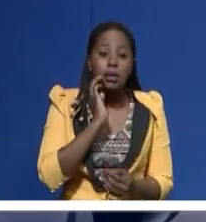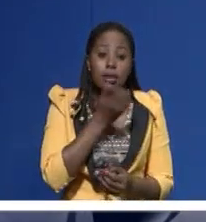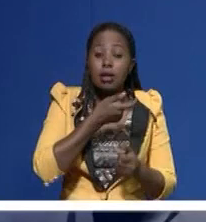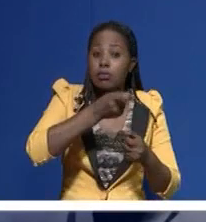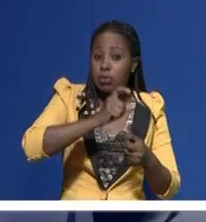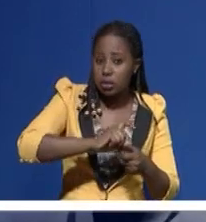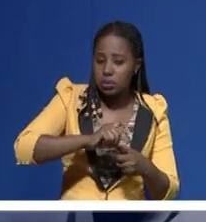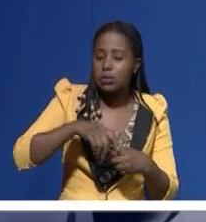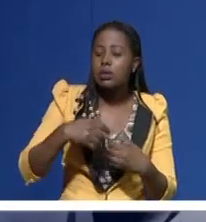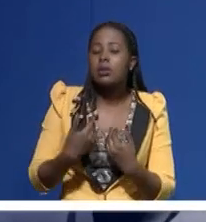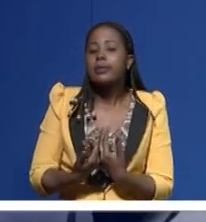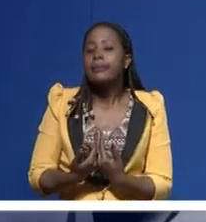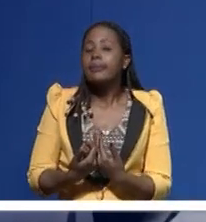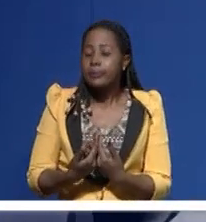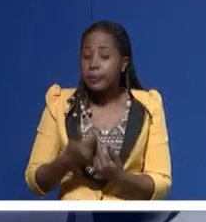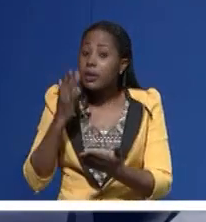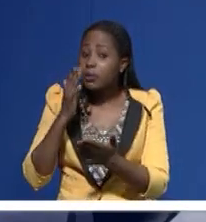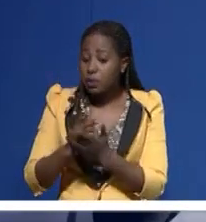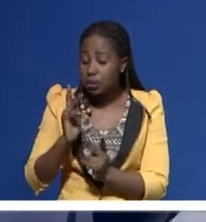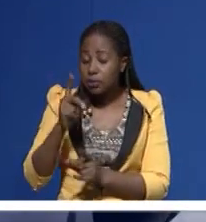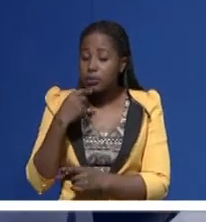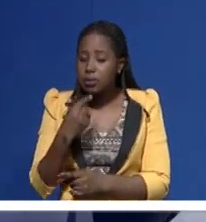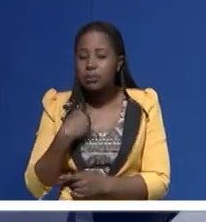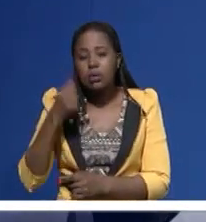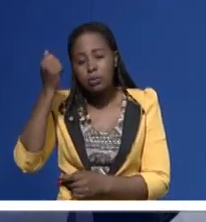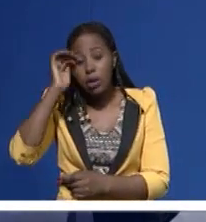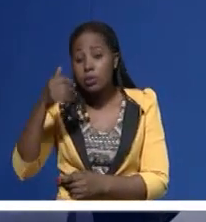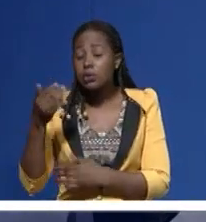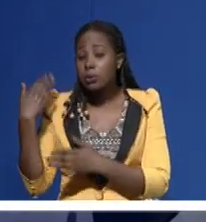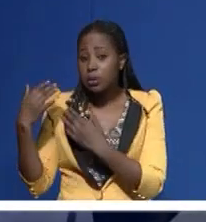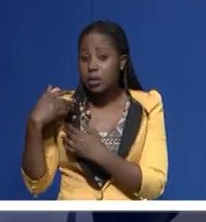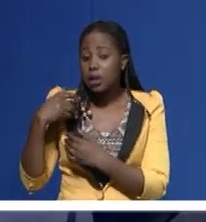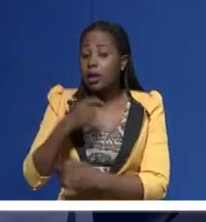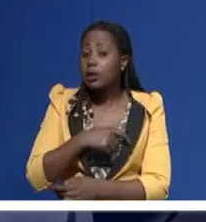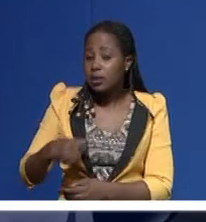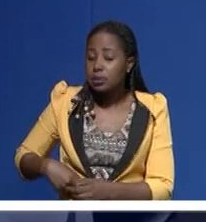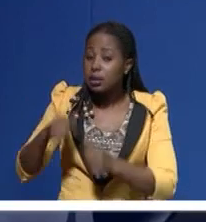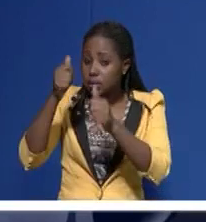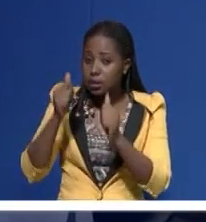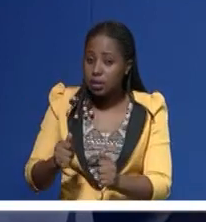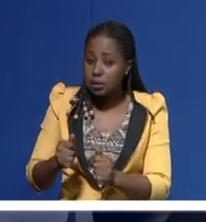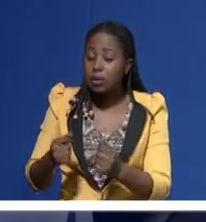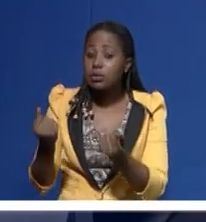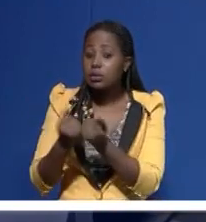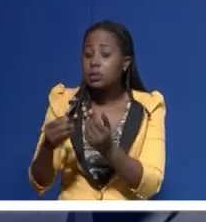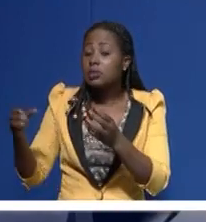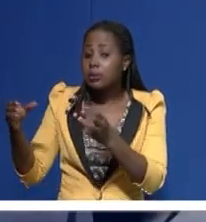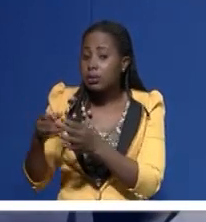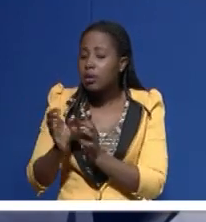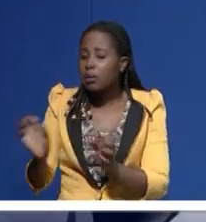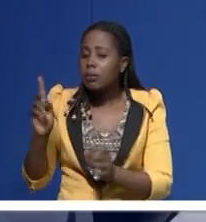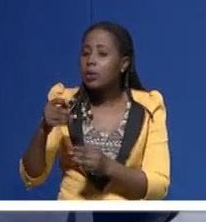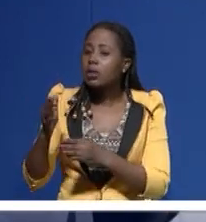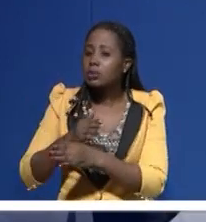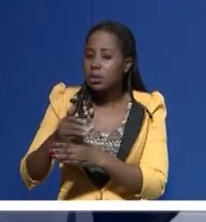imeongezwa? Ni kweli kama unavyosema, utakumbuka mwezi uliopita Rais Kenyatta alitangaza kuunda kamati maalum ambayo itakuwa inahusika